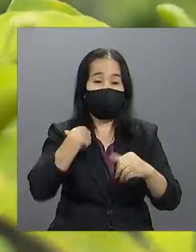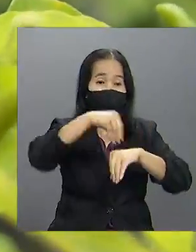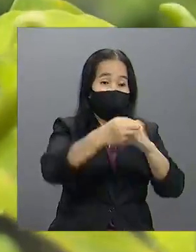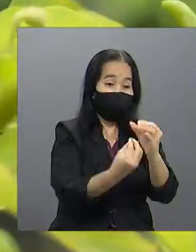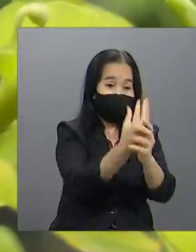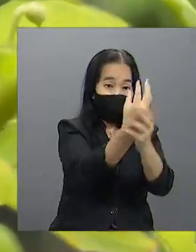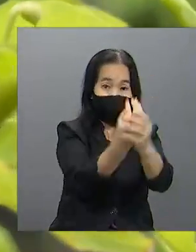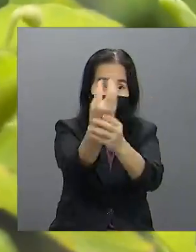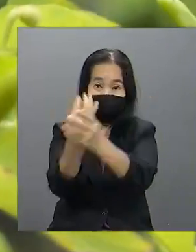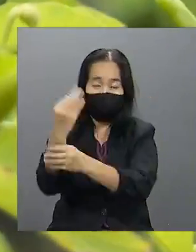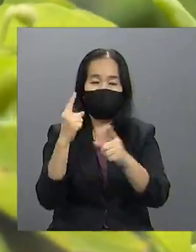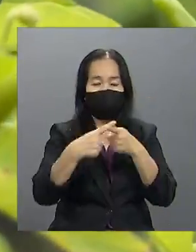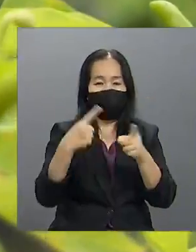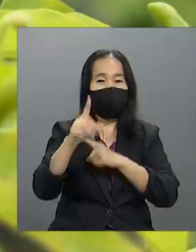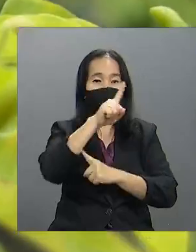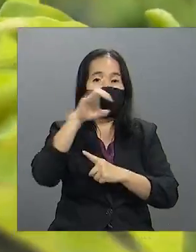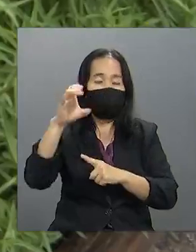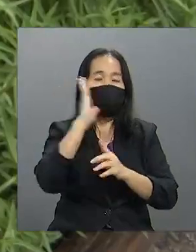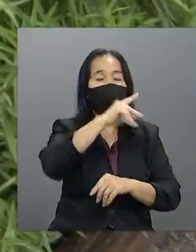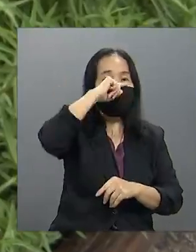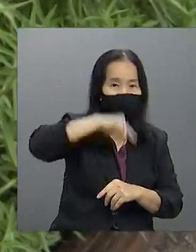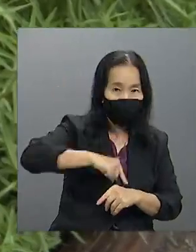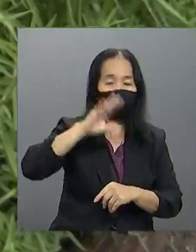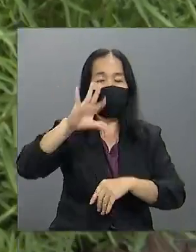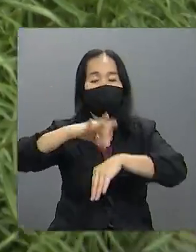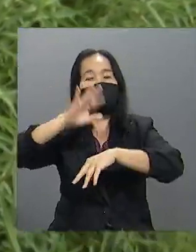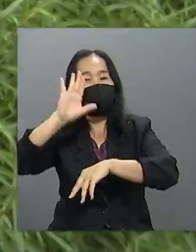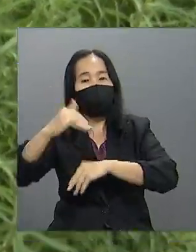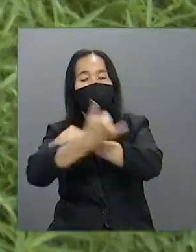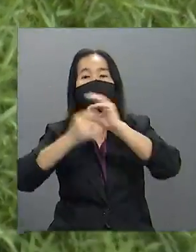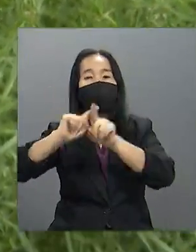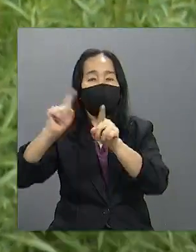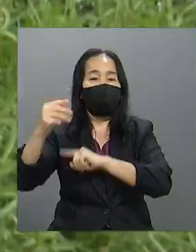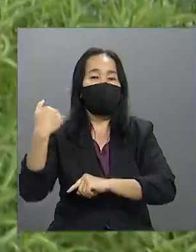พันธุ์ทั้งพันธุ์ไทยและต่างประเทศค่ะ